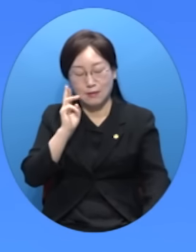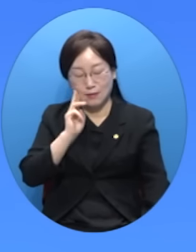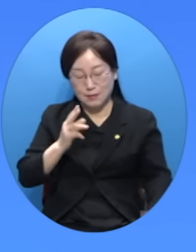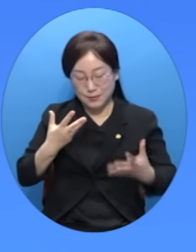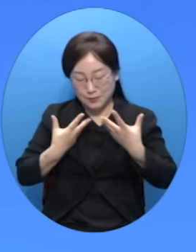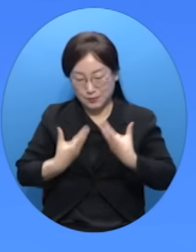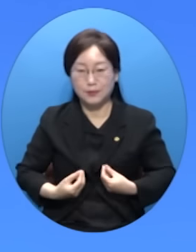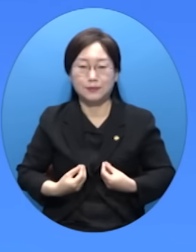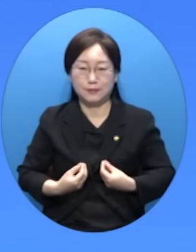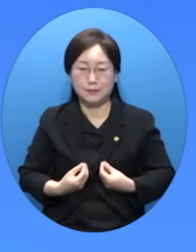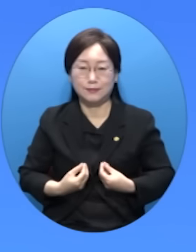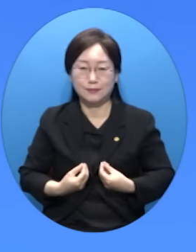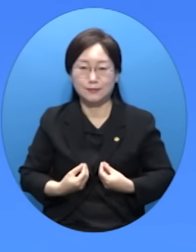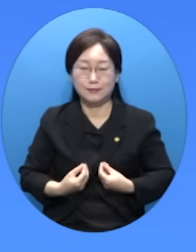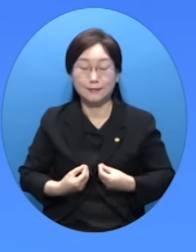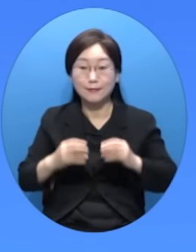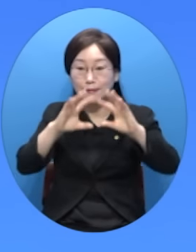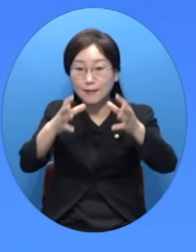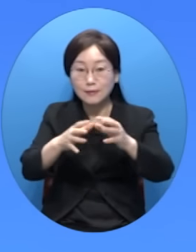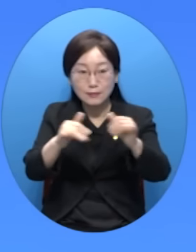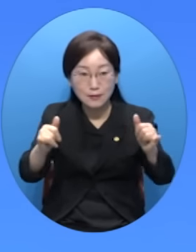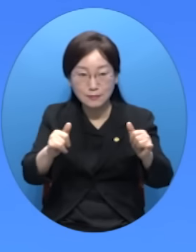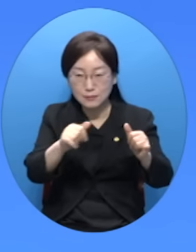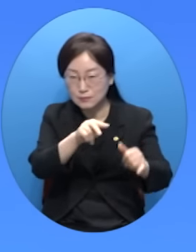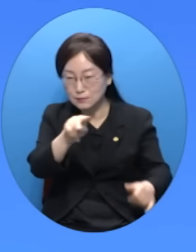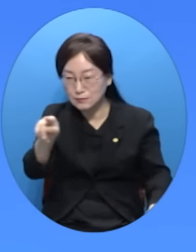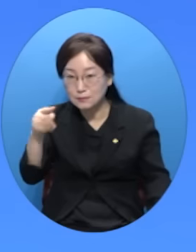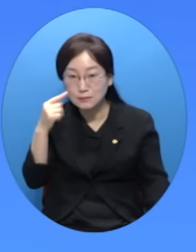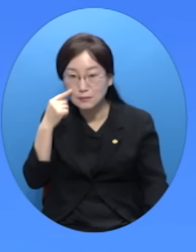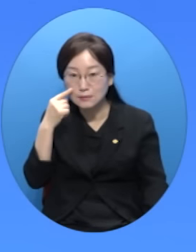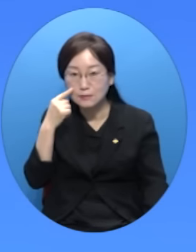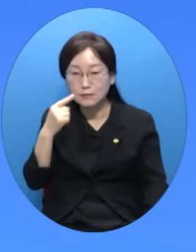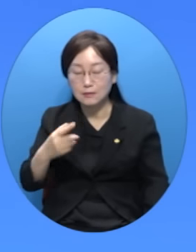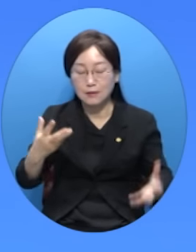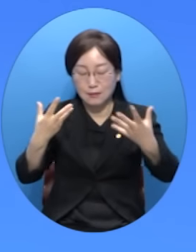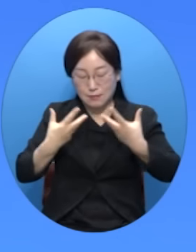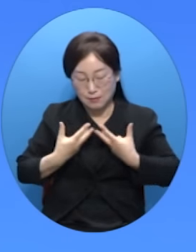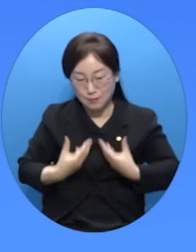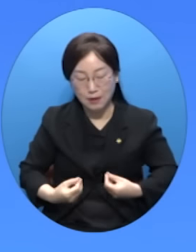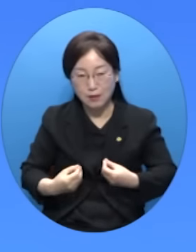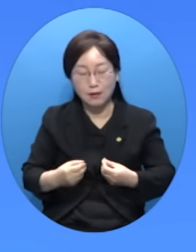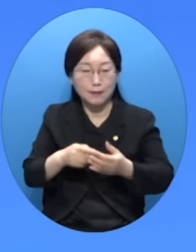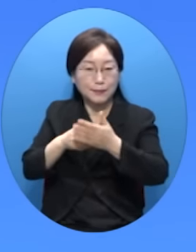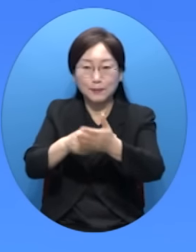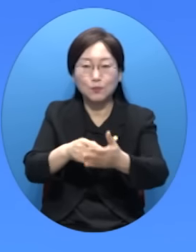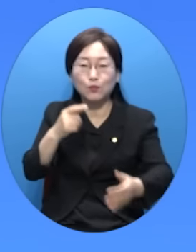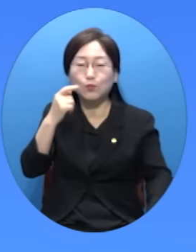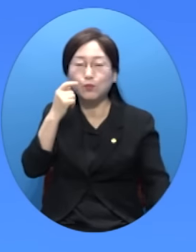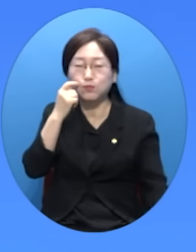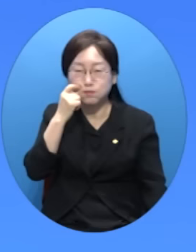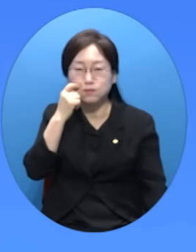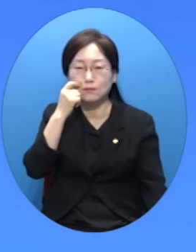절망에 빠집니다. 세상 사람들은 그래서 이 절망을 이기지 못해서